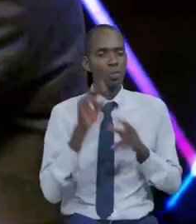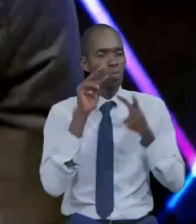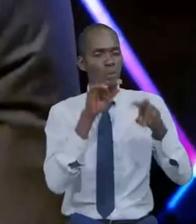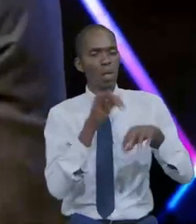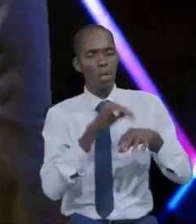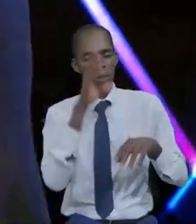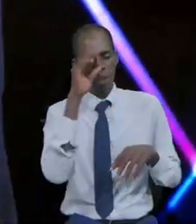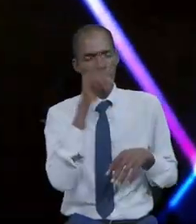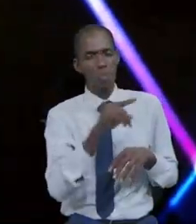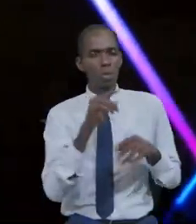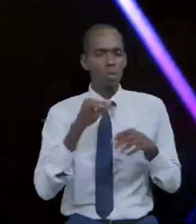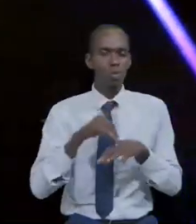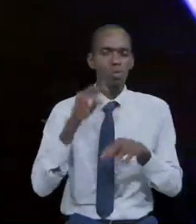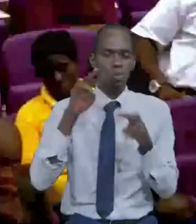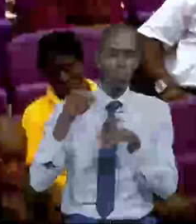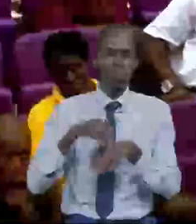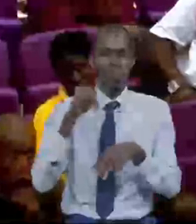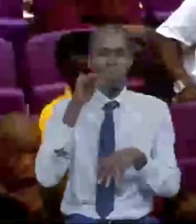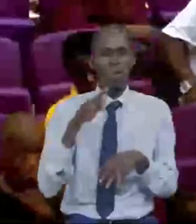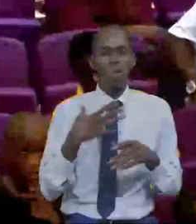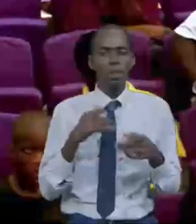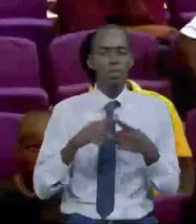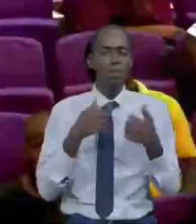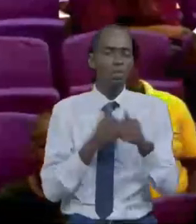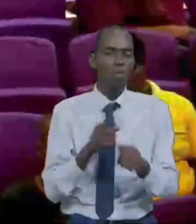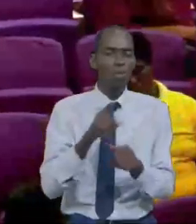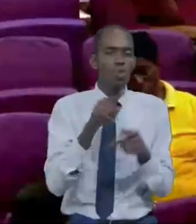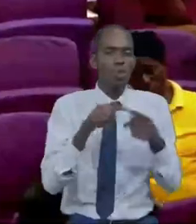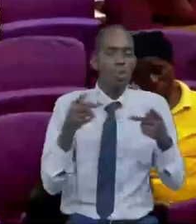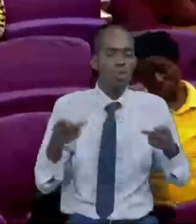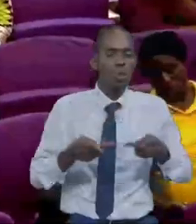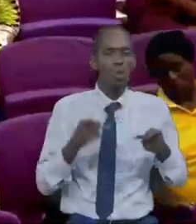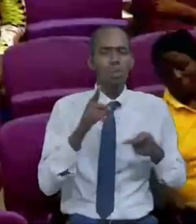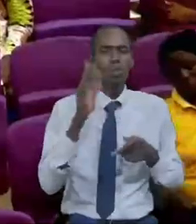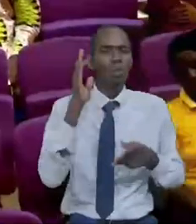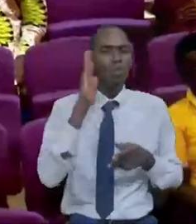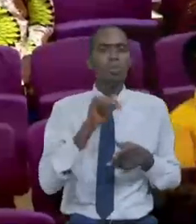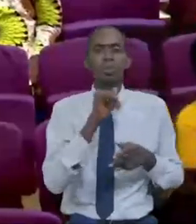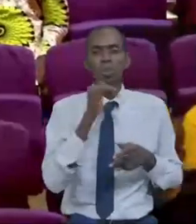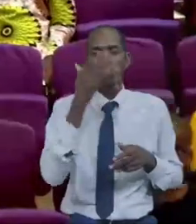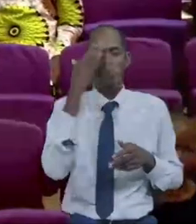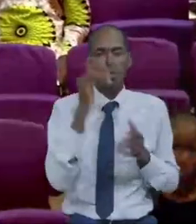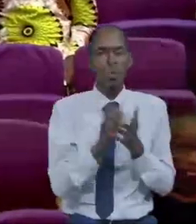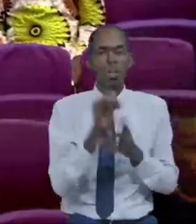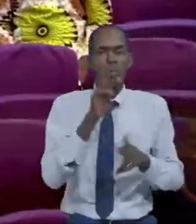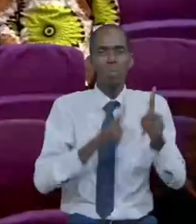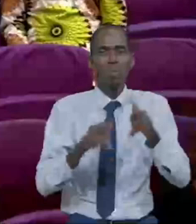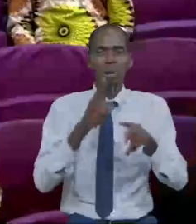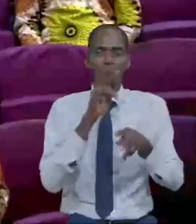et te suivre vers des lieux sans savoir que les gens t'épient. Ils vont